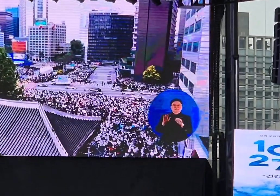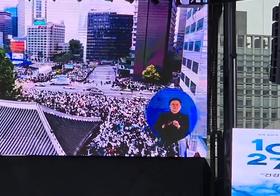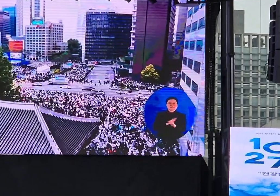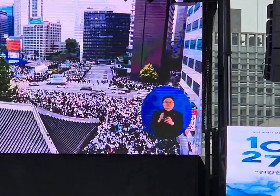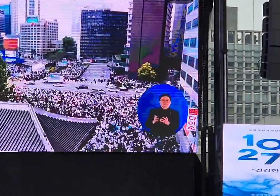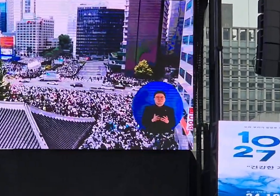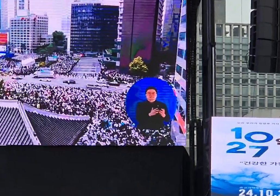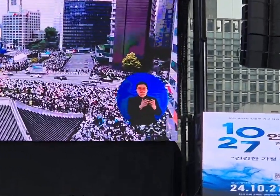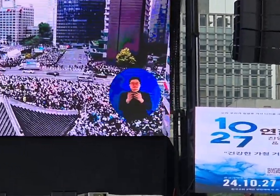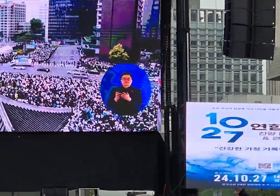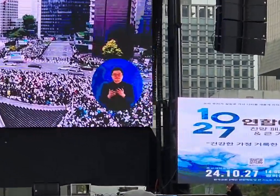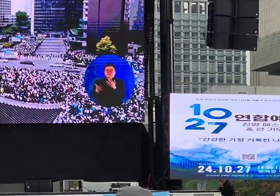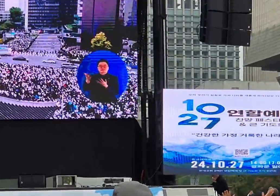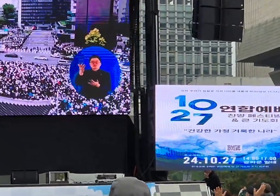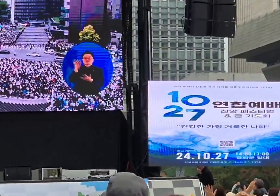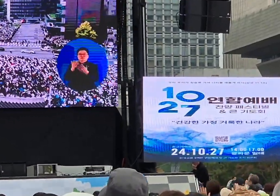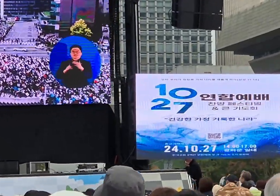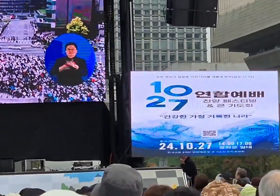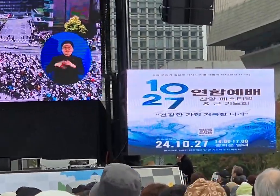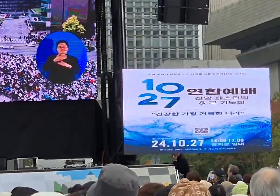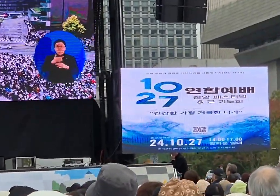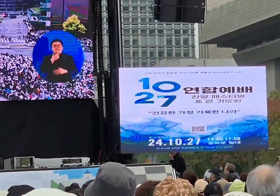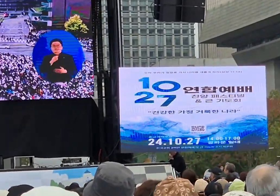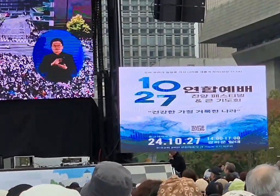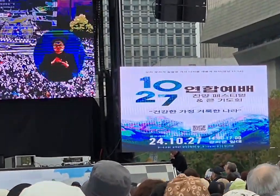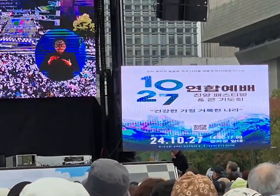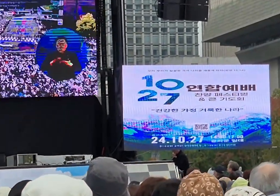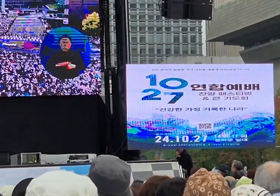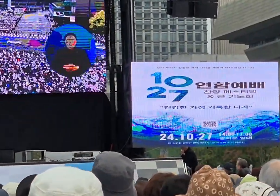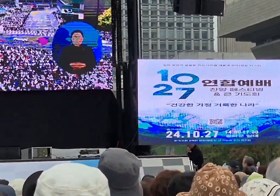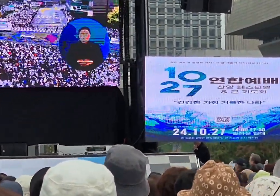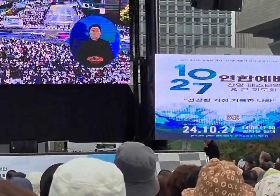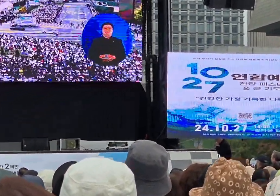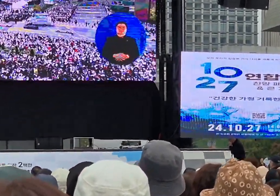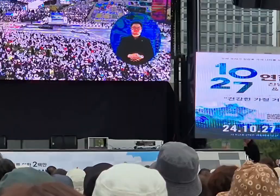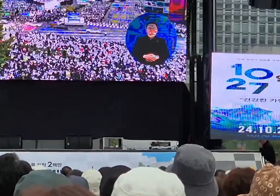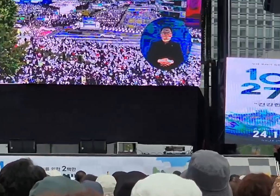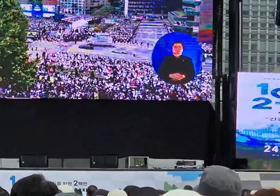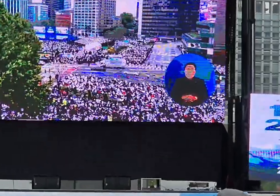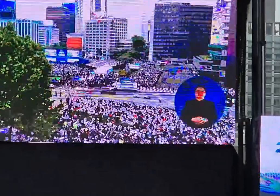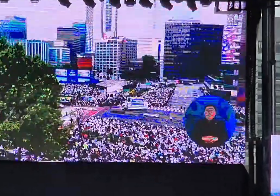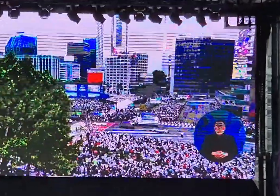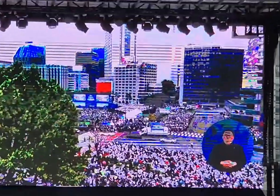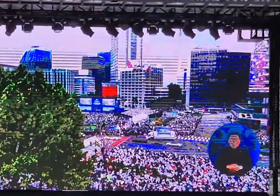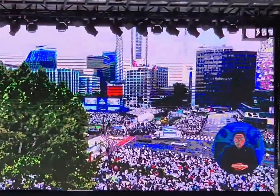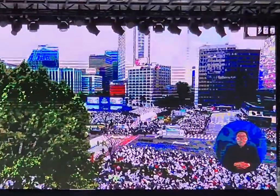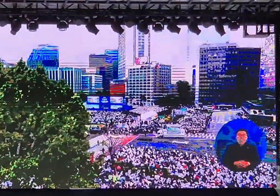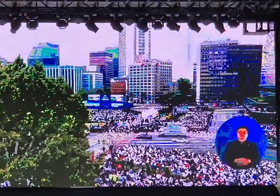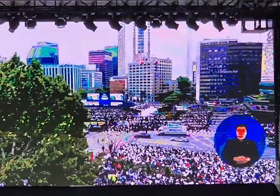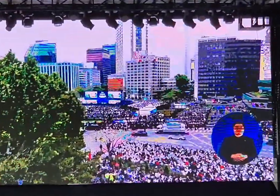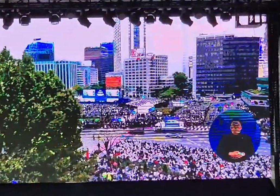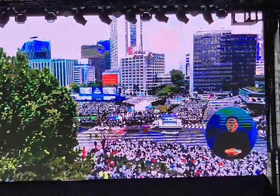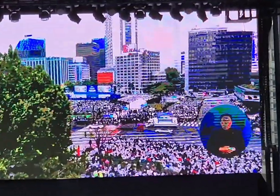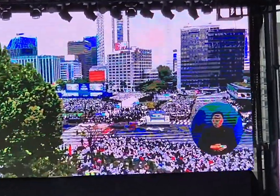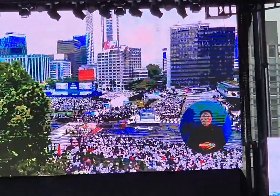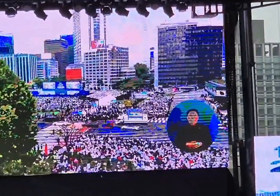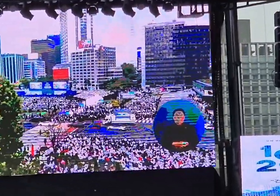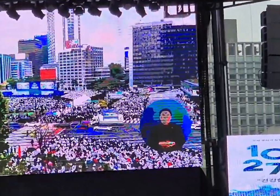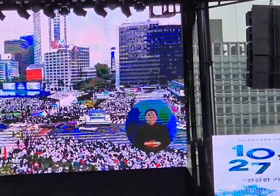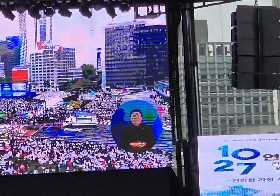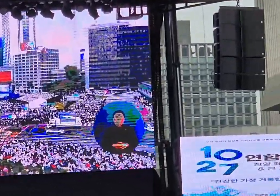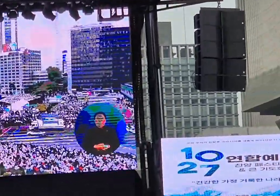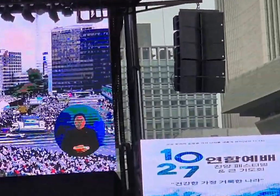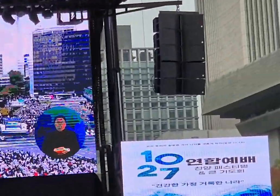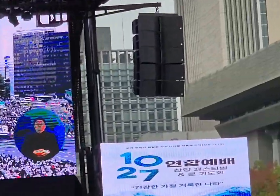퍼지기를 간구합니다. We pray this fire will spread to our nation because of the prayers that you offer this